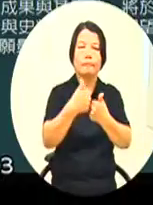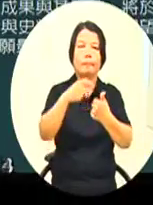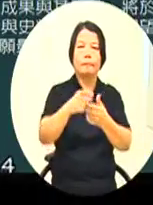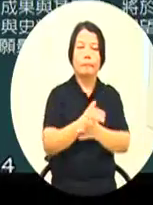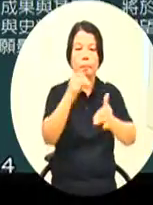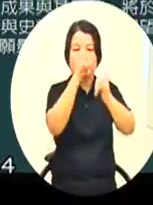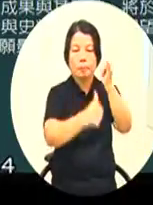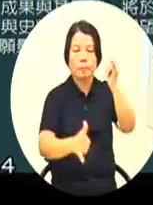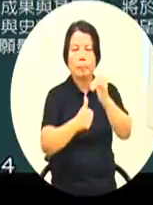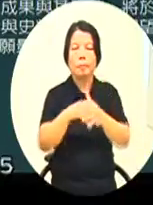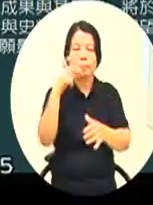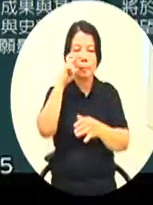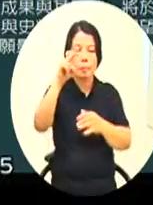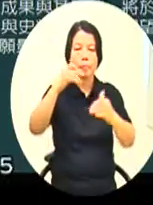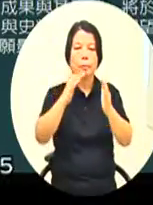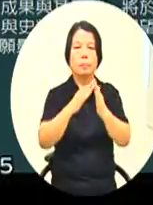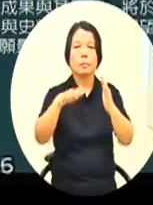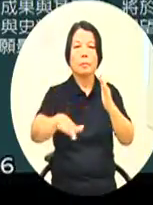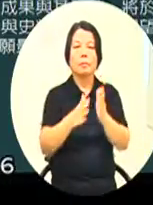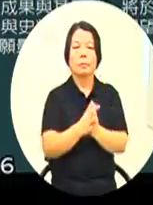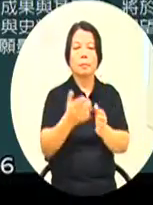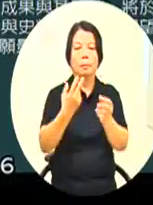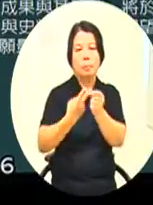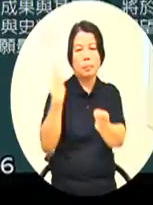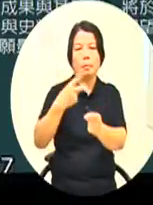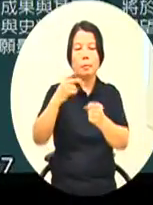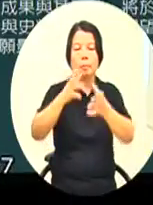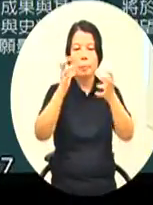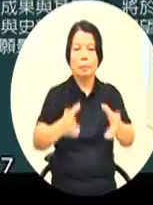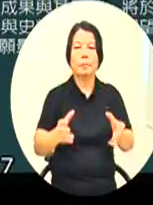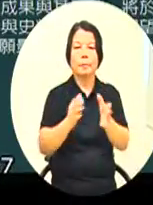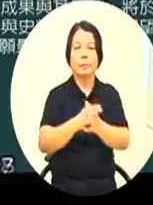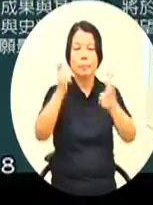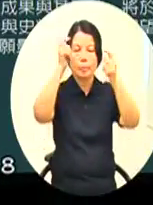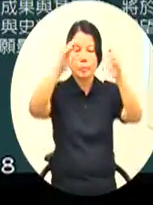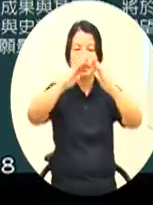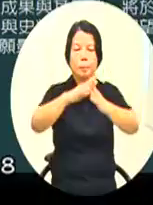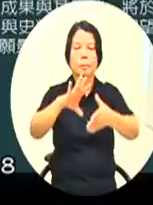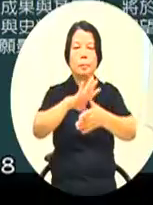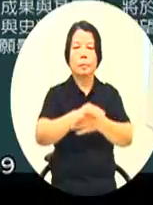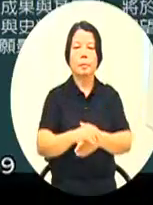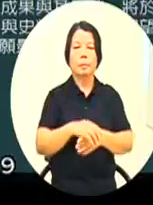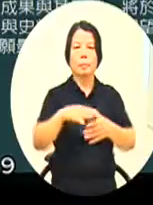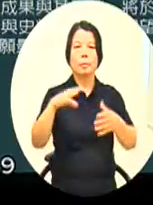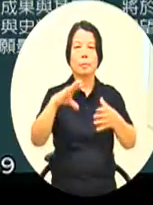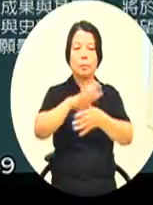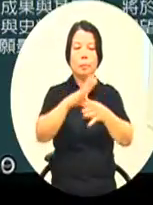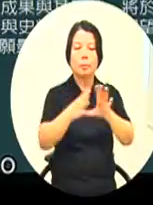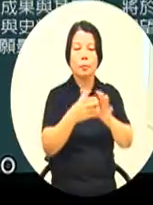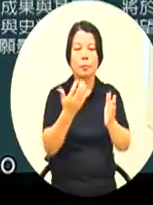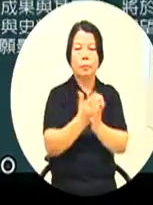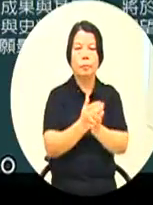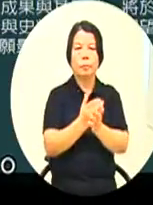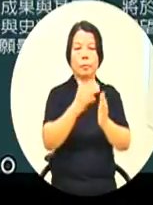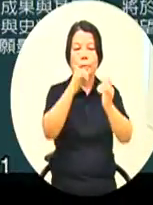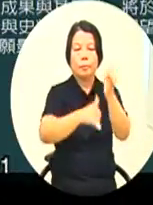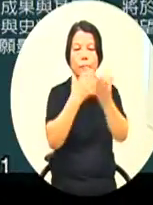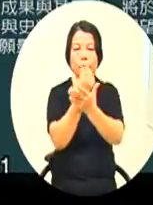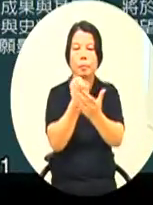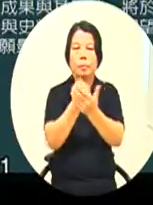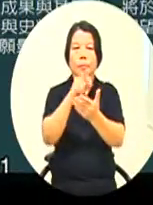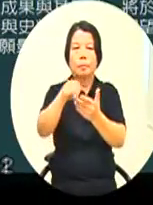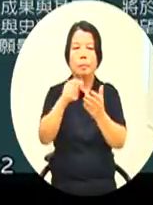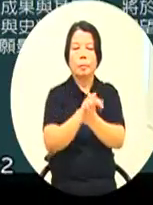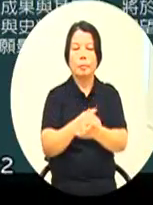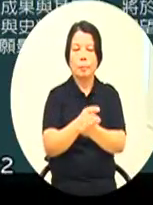去年年底前年年底成立了高雄研究文献中心，那对于文献保存跟发掘